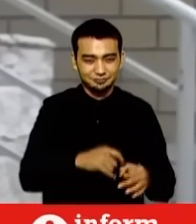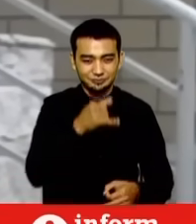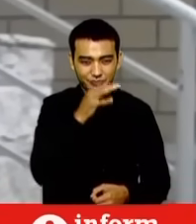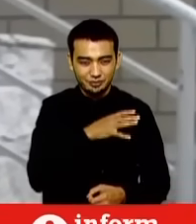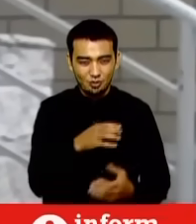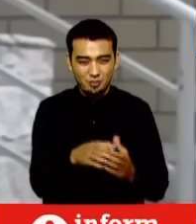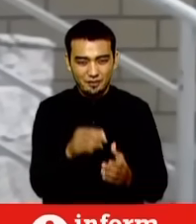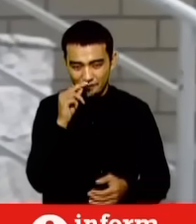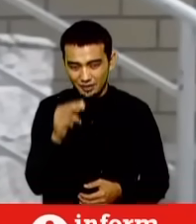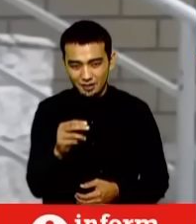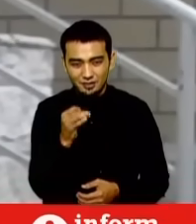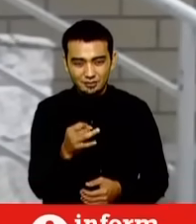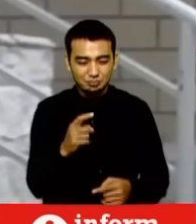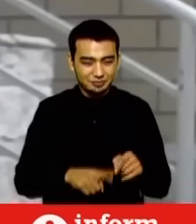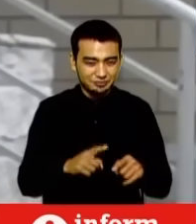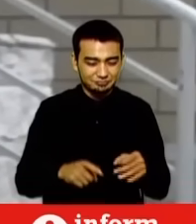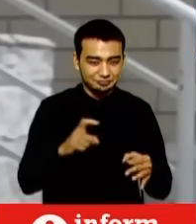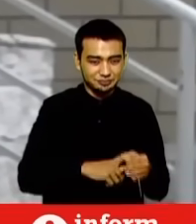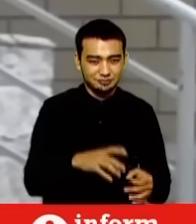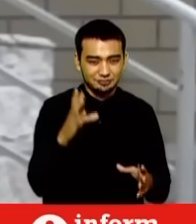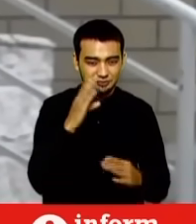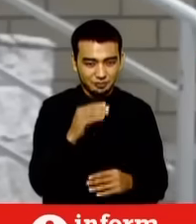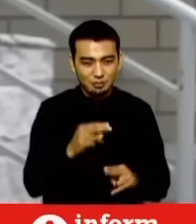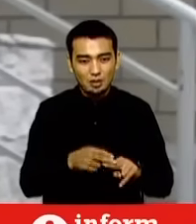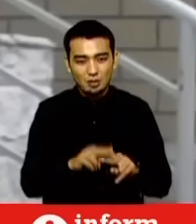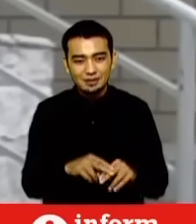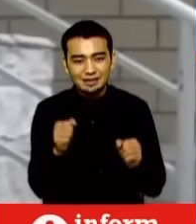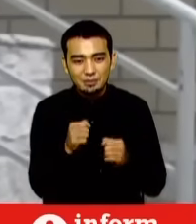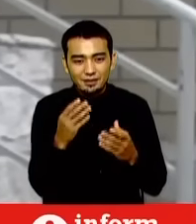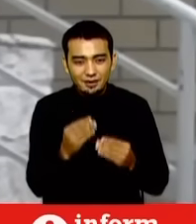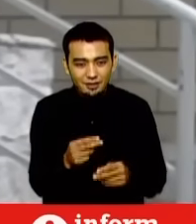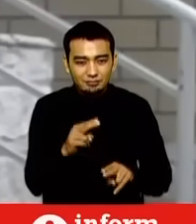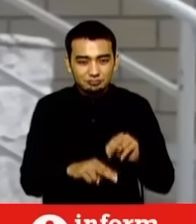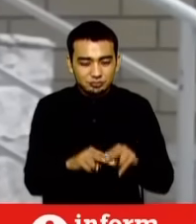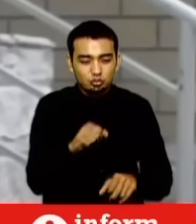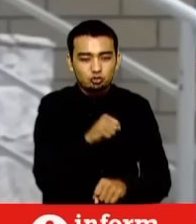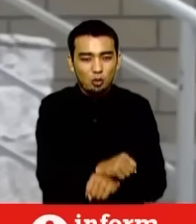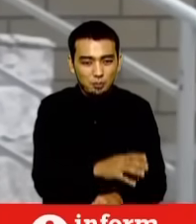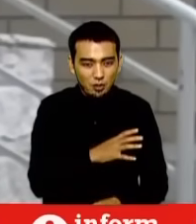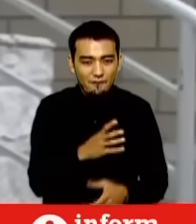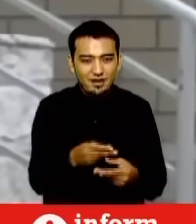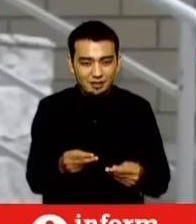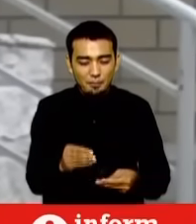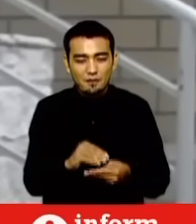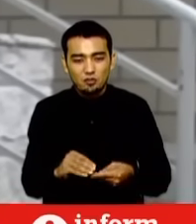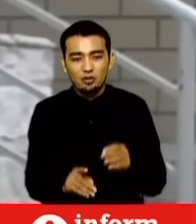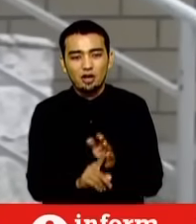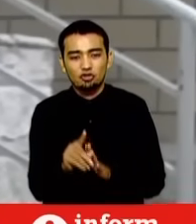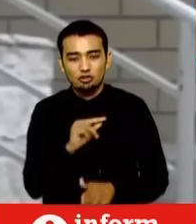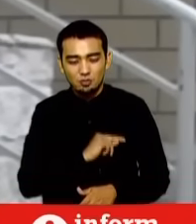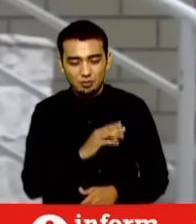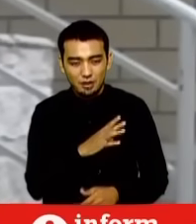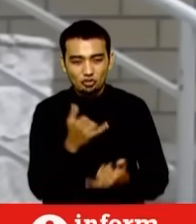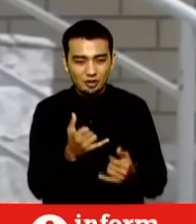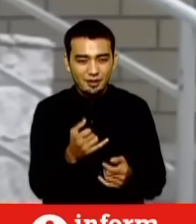жылу желілерін тез арада қосуға мүмкіндік болмады. Сол себепті қыстың кезінде құрылыс жұмыстары тоқтап, көктемде қайта басталды. Енді қазір